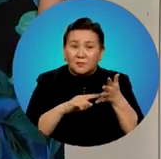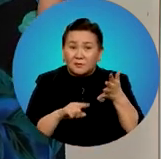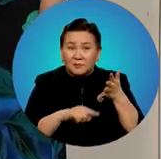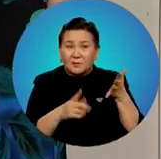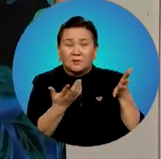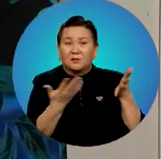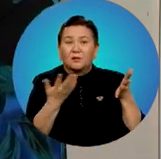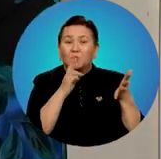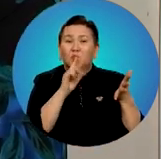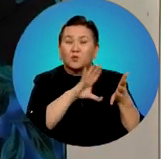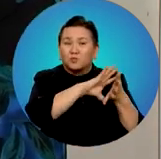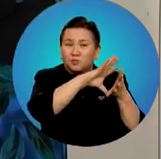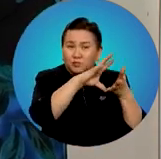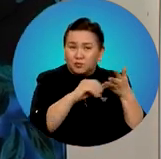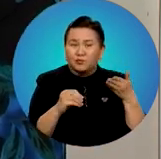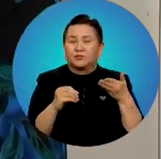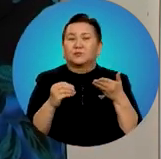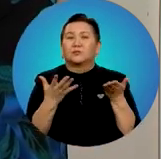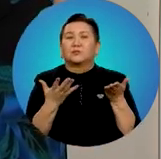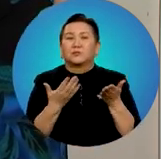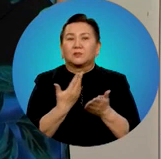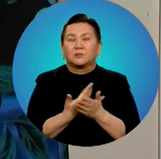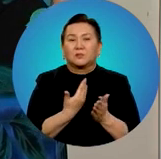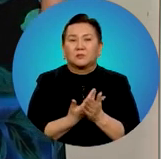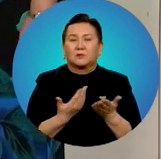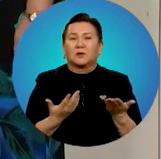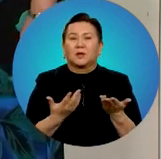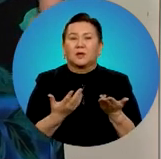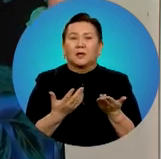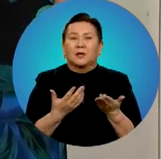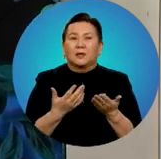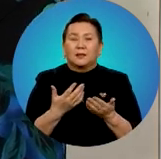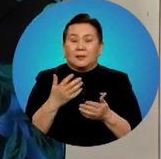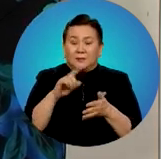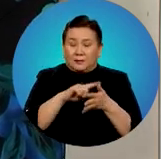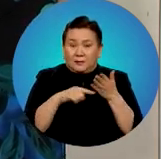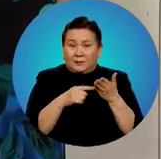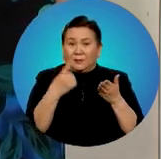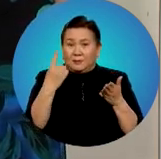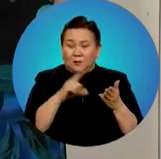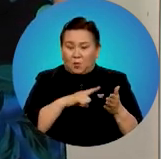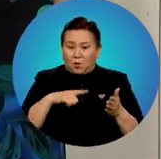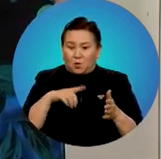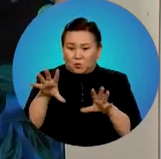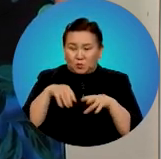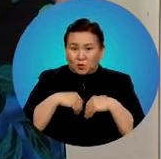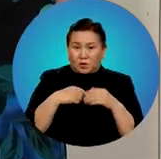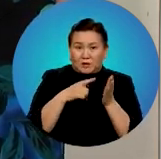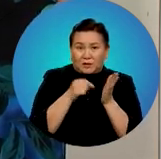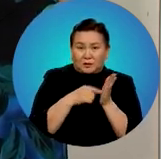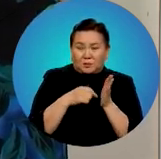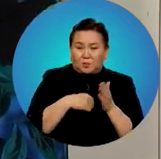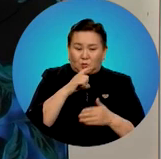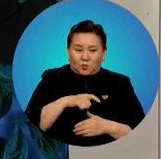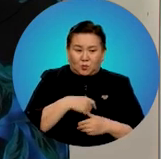байгаа үг хэллэгийг юу гэж хэлдэг вэ гэхээр баймж үг бүтээвэр гэж хэлдэг. За тэгэхээр аливаа нэгэн зүйлийг өөртөө хэрэгтэй зүйлийг бусдад түгээхийг